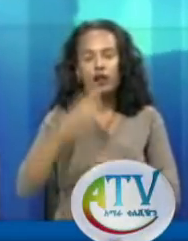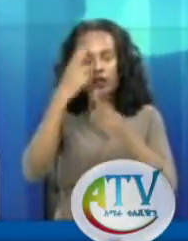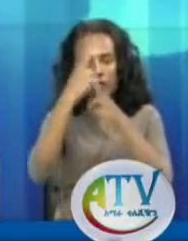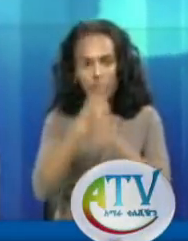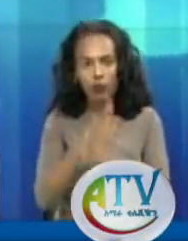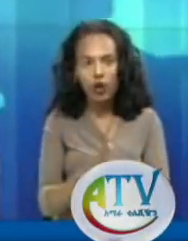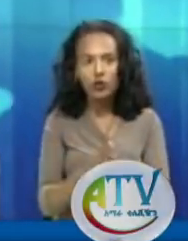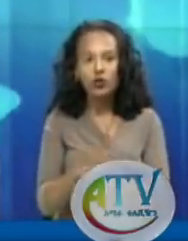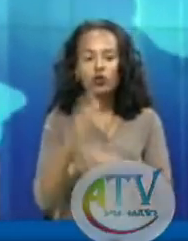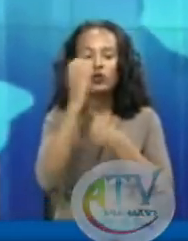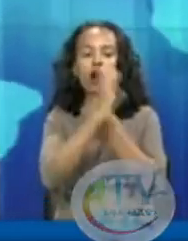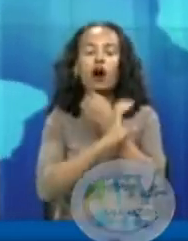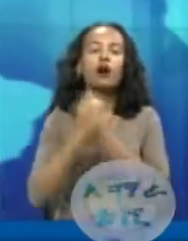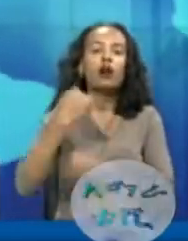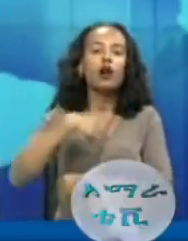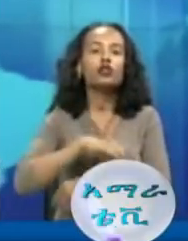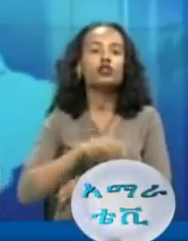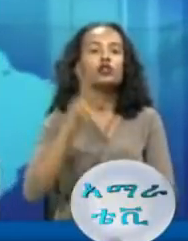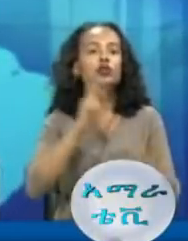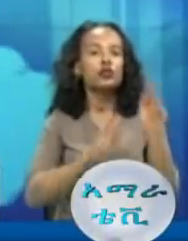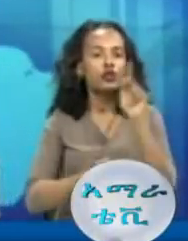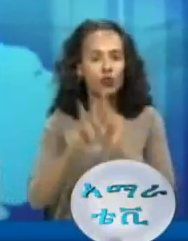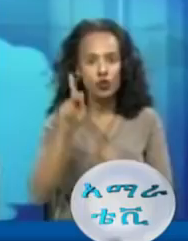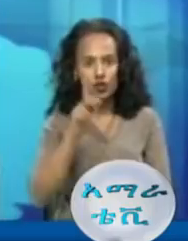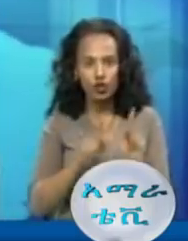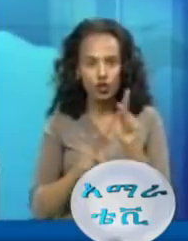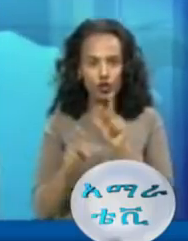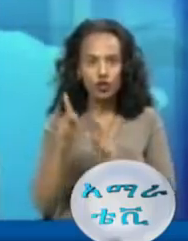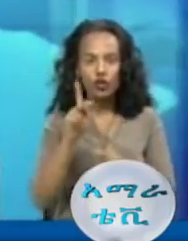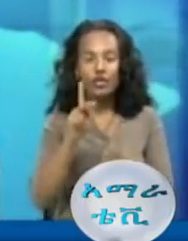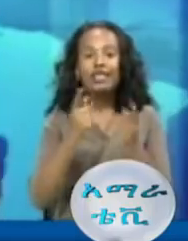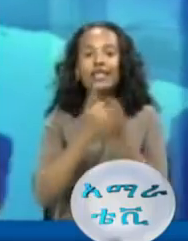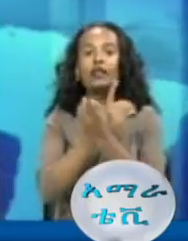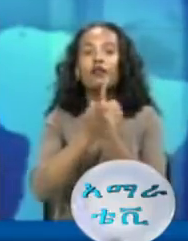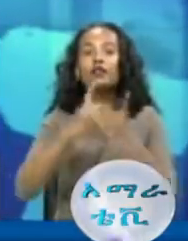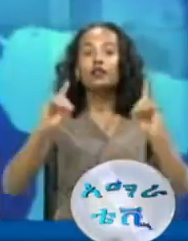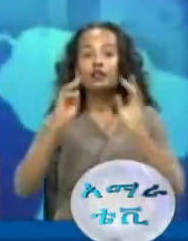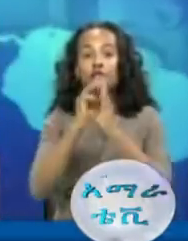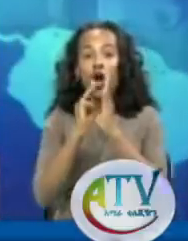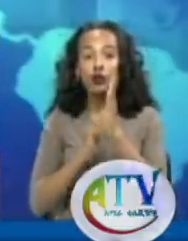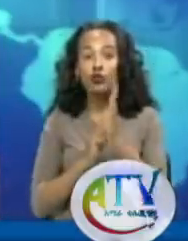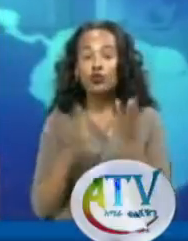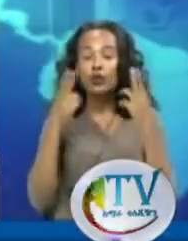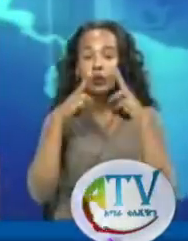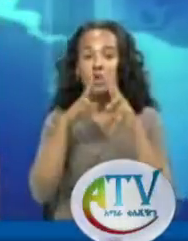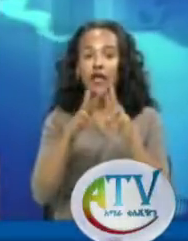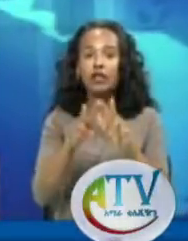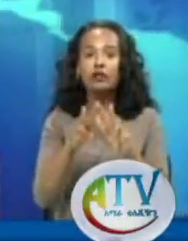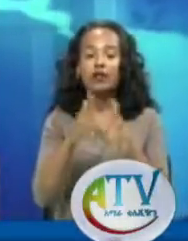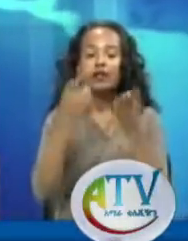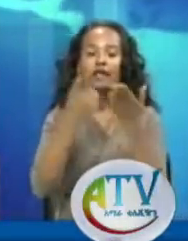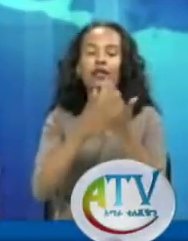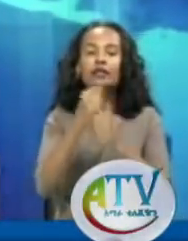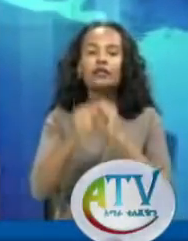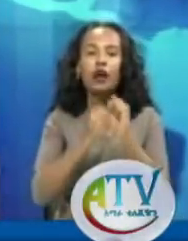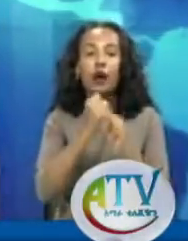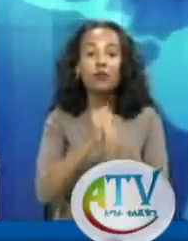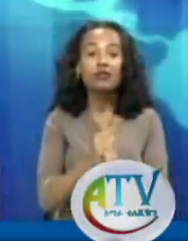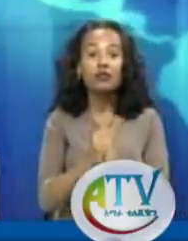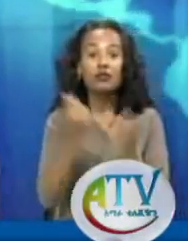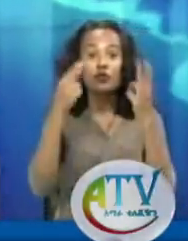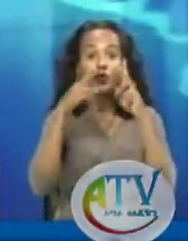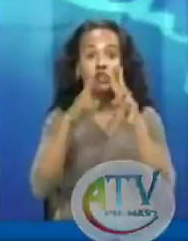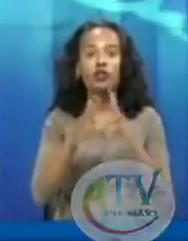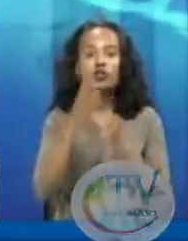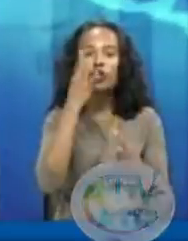የተከበራችሁ የሀገራችን ህዝቦች፣ የፍትህ ስርዓቱን በተመለከተ የዚህ አመት ትኩረታችን